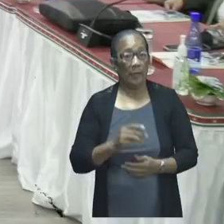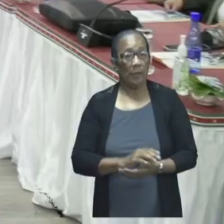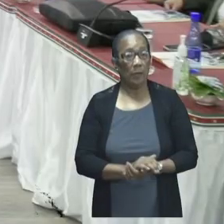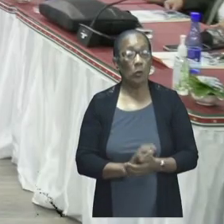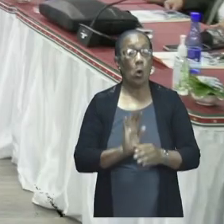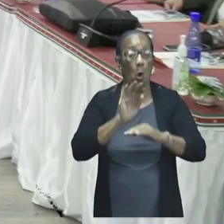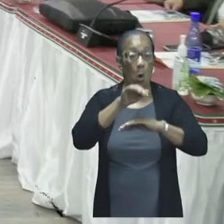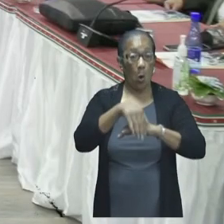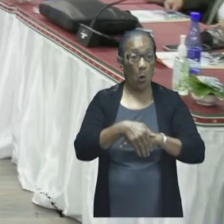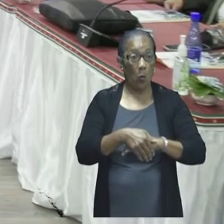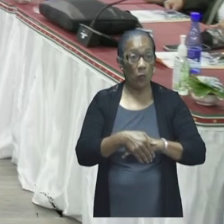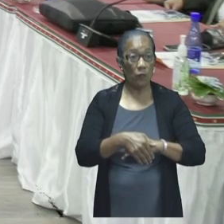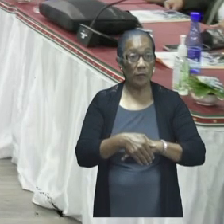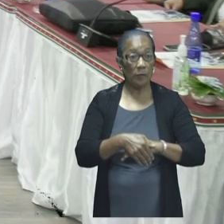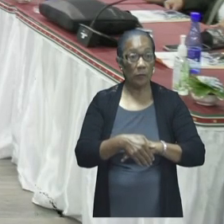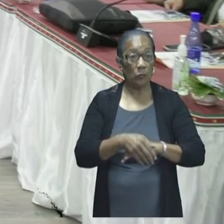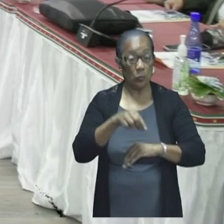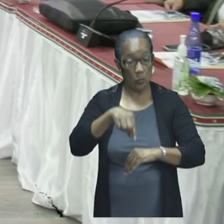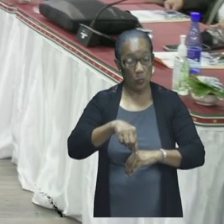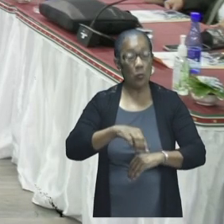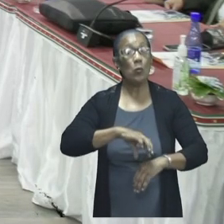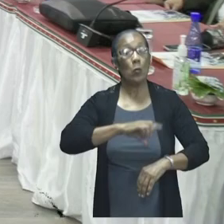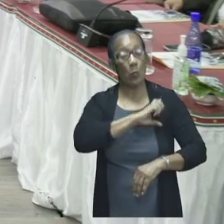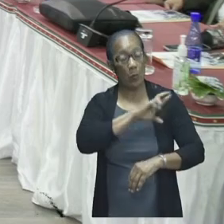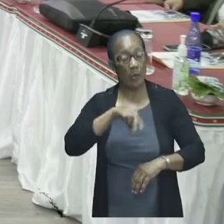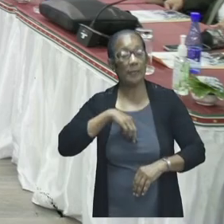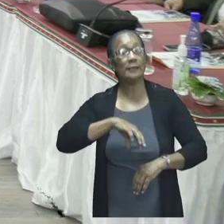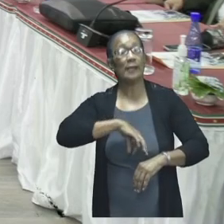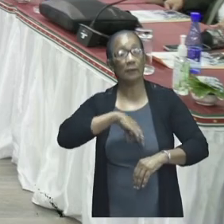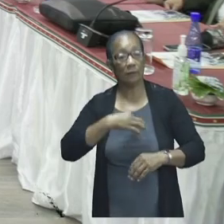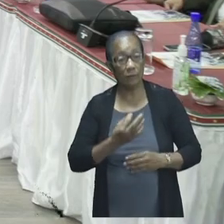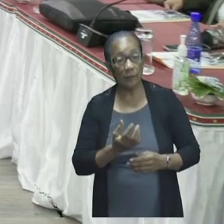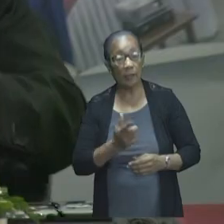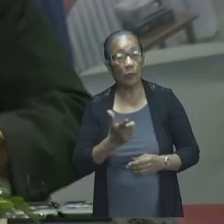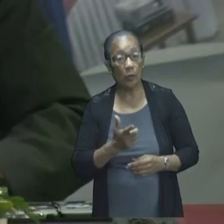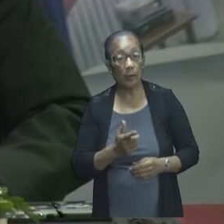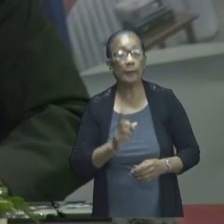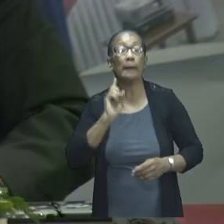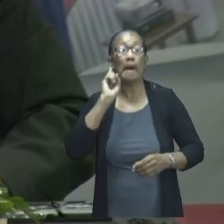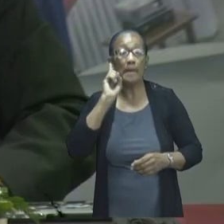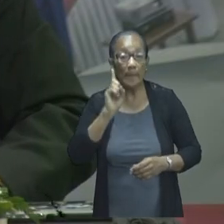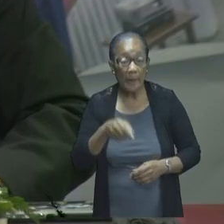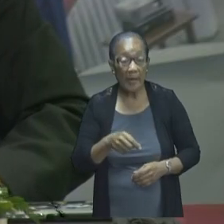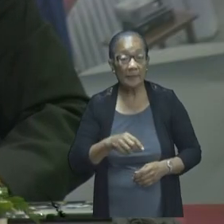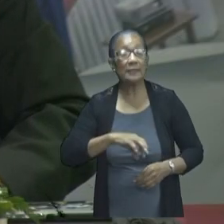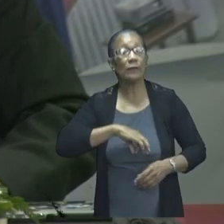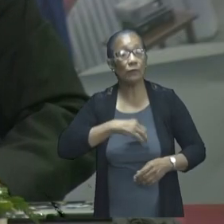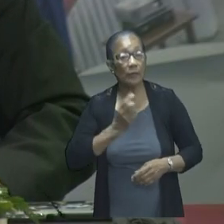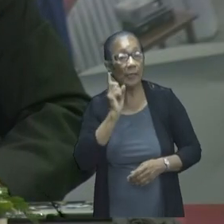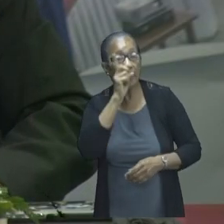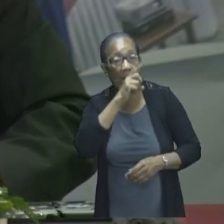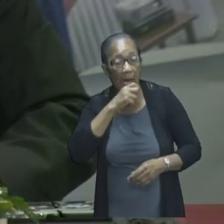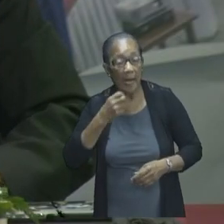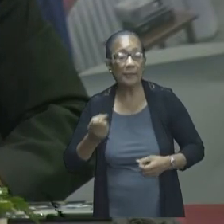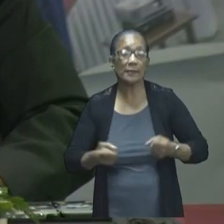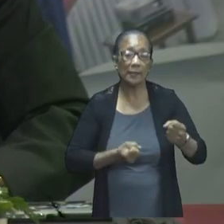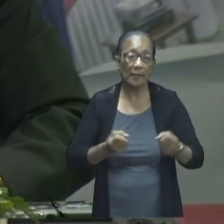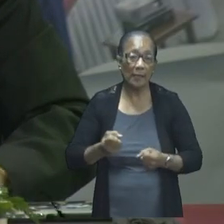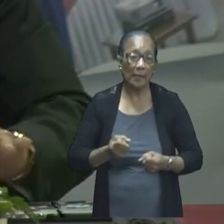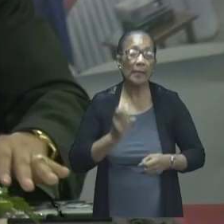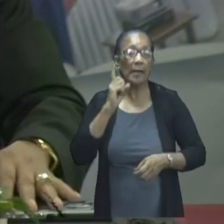betreft zijn we tevreden we zijn pas tevreden als de regering als olaf